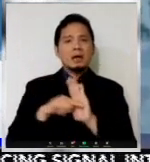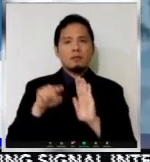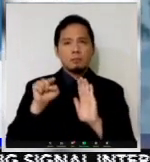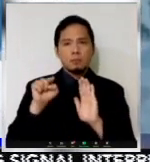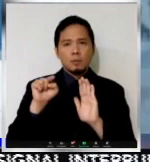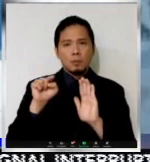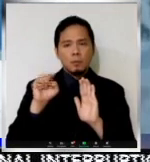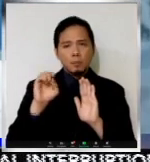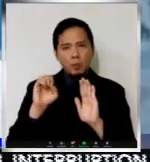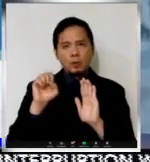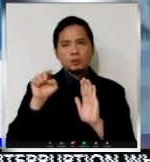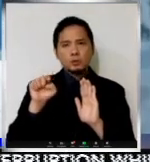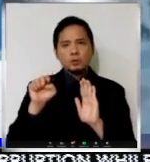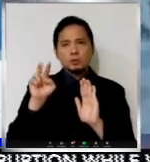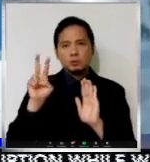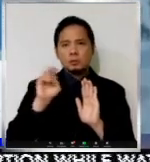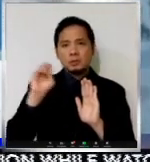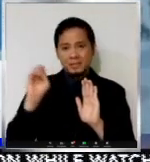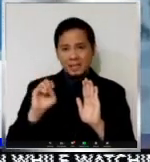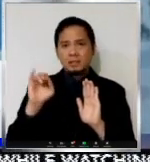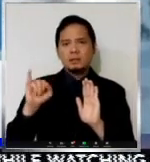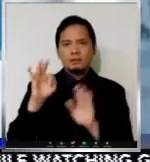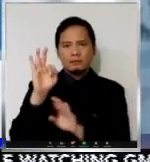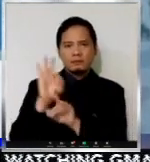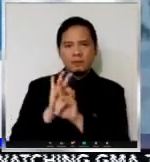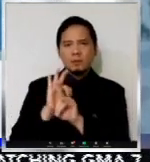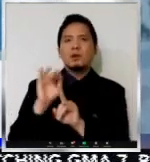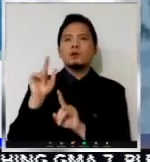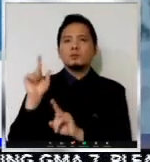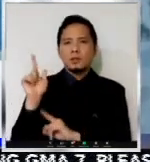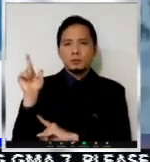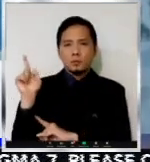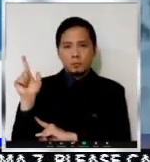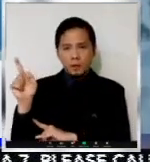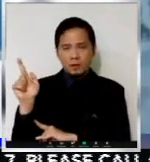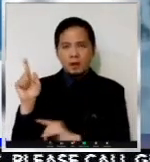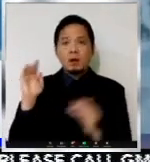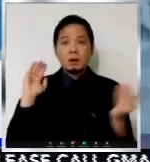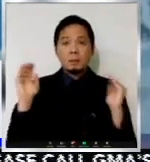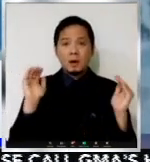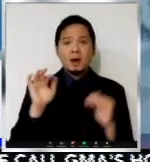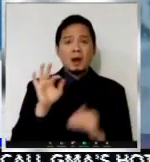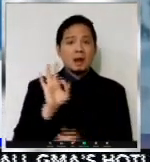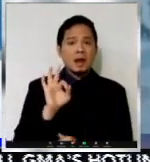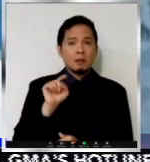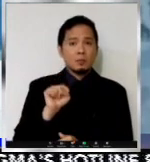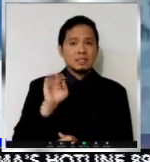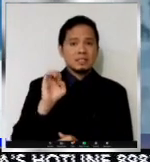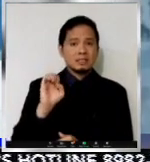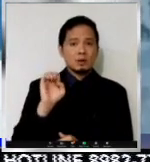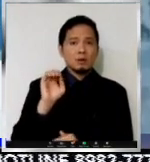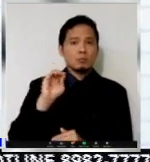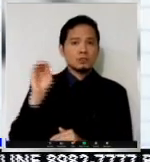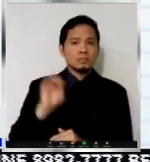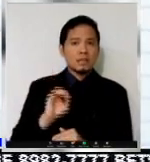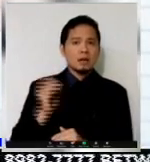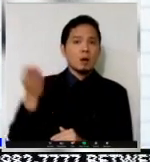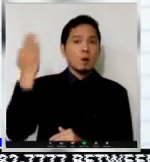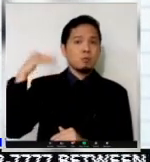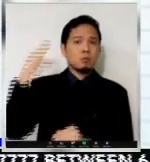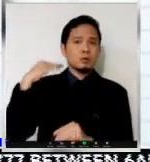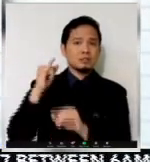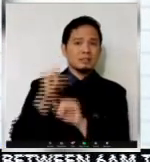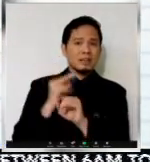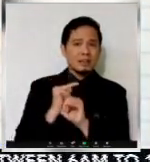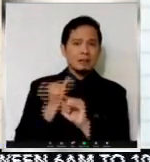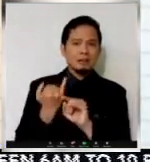Pebrero 2021 mula sa negative 9.0% noong Enero 2021. Malalaki raw